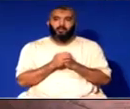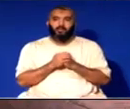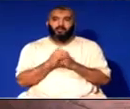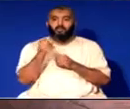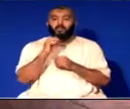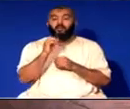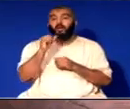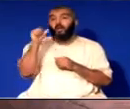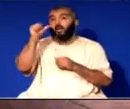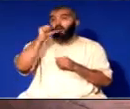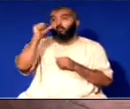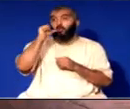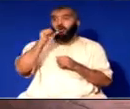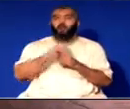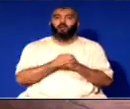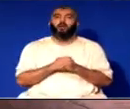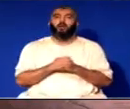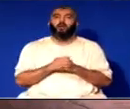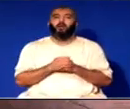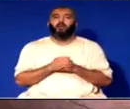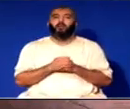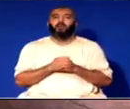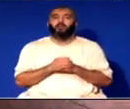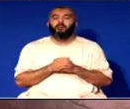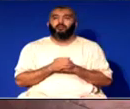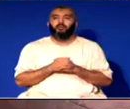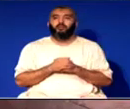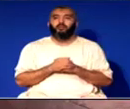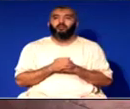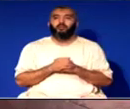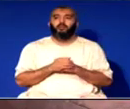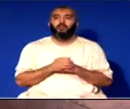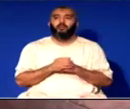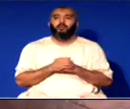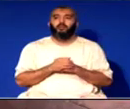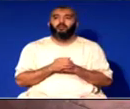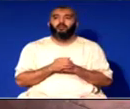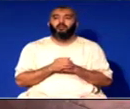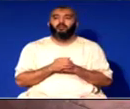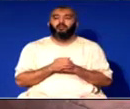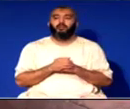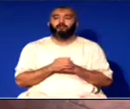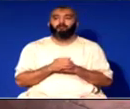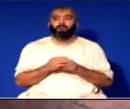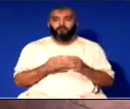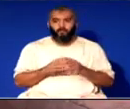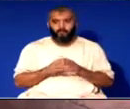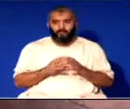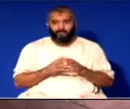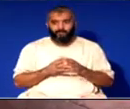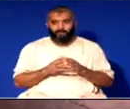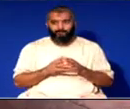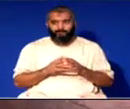شربت الماء وتاع الإمساك، هنا في هذه الحالة ترد ذاك النهار لأنها غلطت أخطأت مشي متعمدة، تعاود ذاك